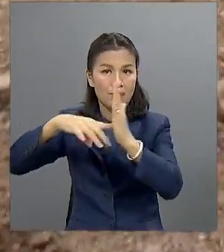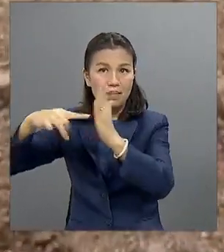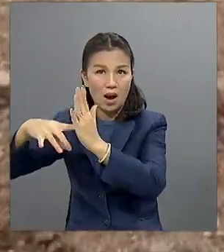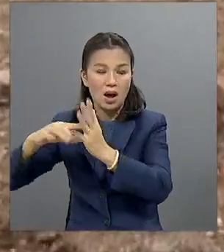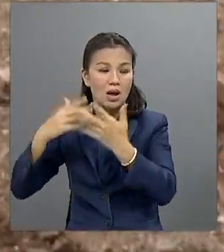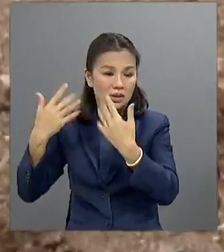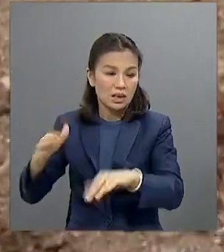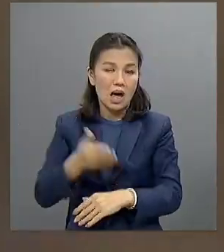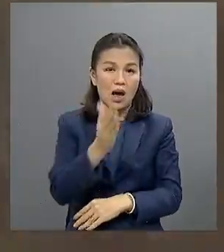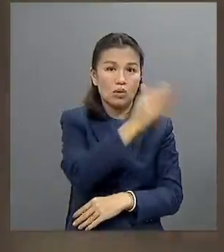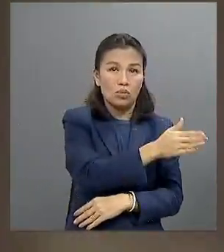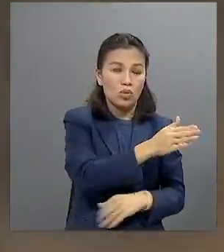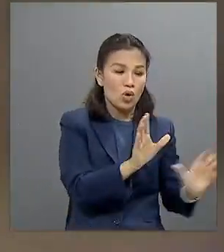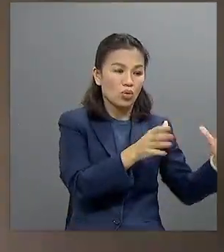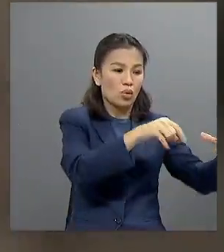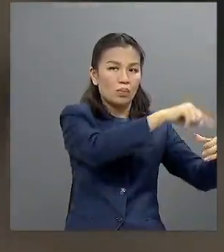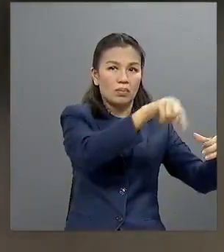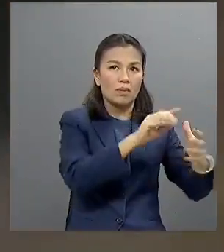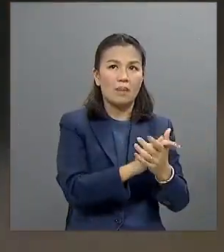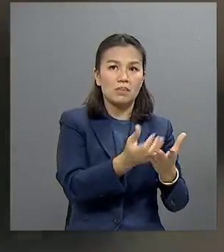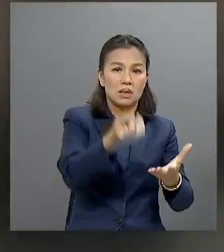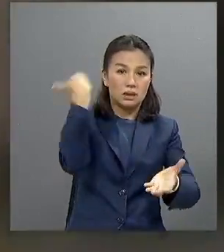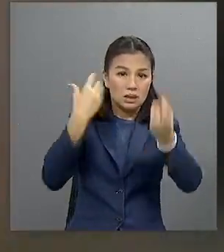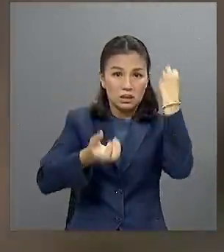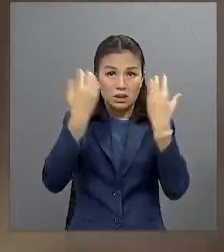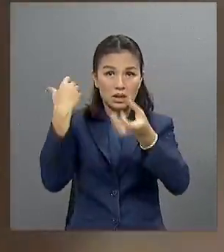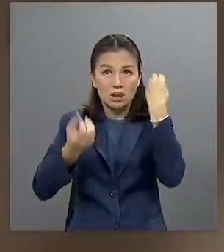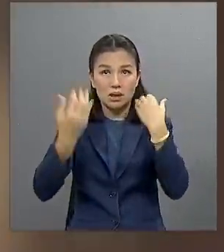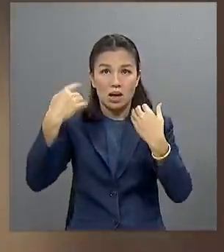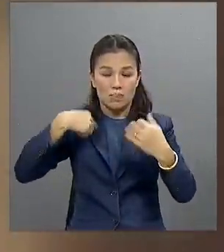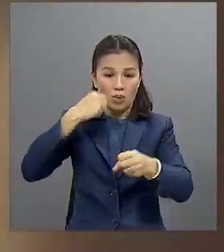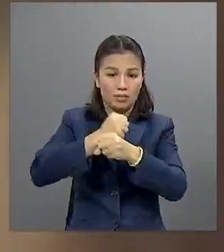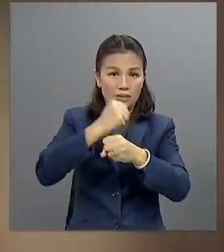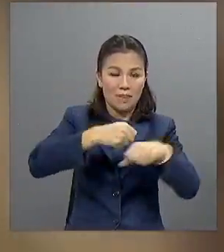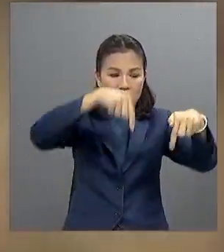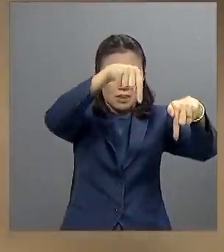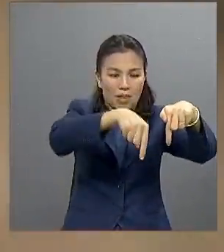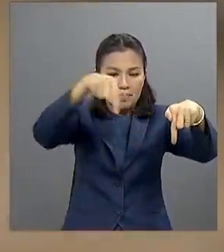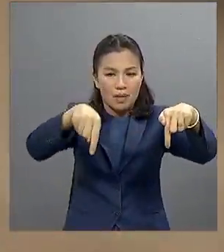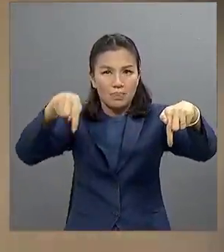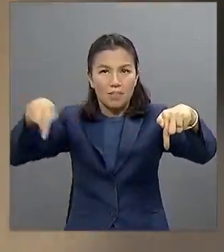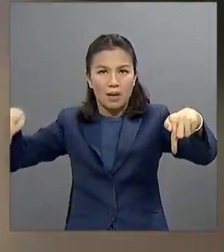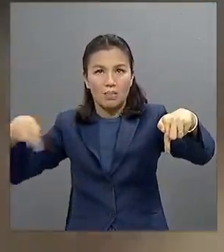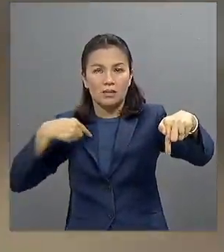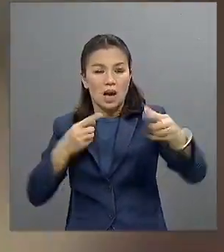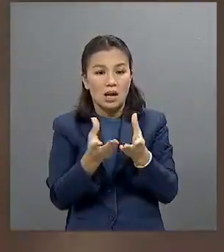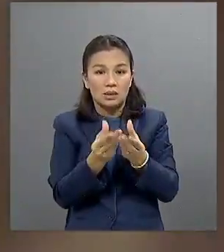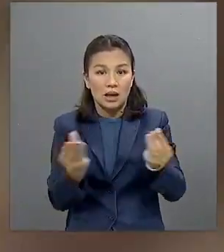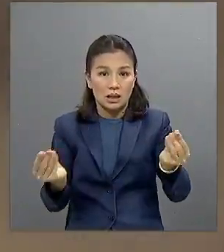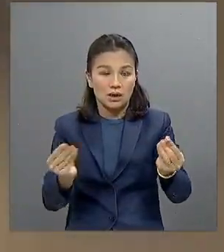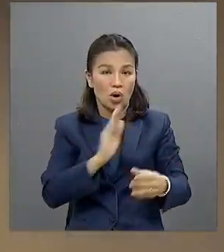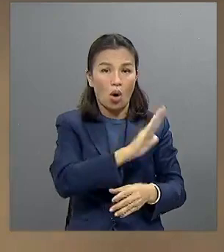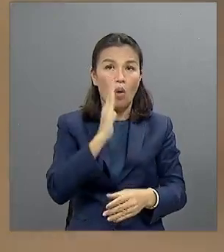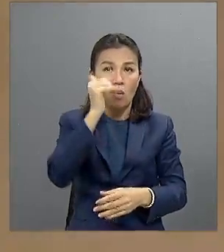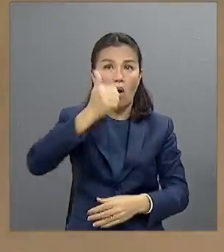ยกลุ่มชายชะกันก็มารื้อรั้วที่ตัวเองเอามาปักลงเสาไว้เนี่ยนะคะโดยบอกว่าอุ๊ยมันลุกล้ำที่ดินมรดกของพ่อก่อนจะทำการ